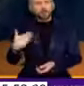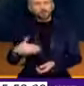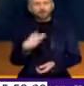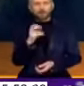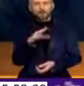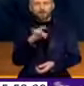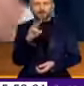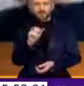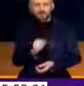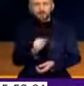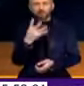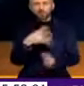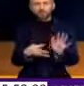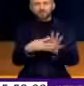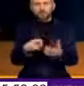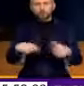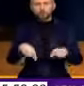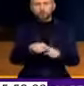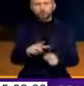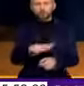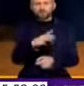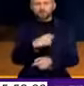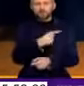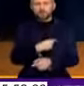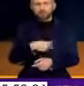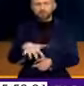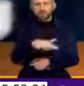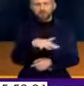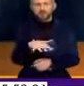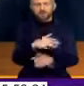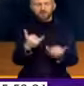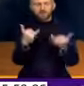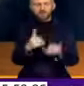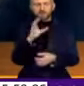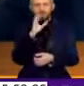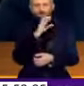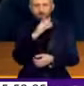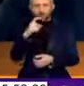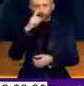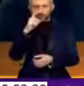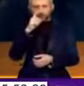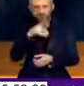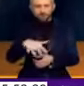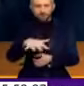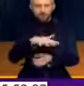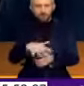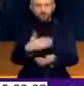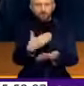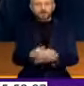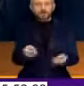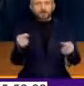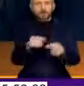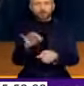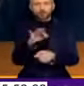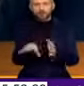день, Катерина. 49-й округ, бывший комсомольський масив, тепер північно-броварський масив. От якраз